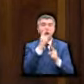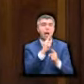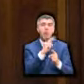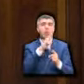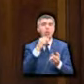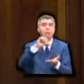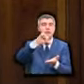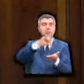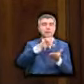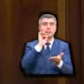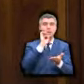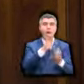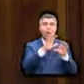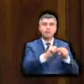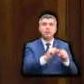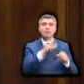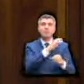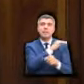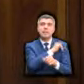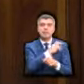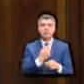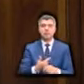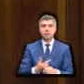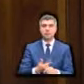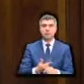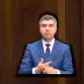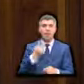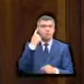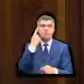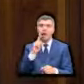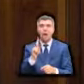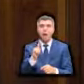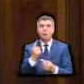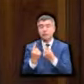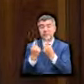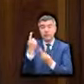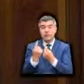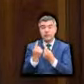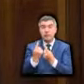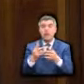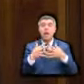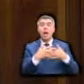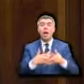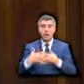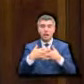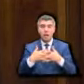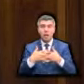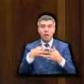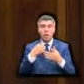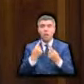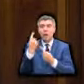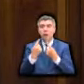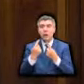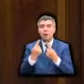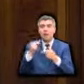عن الحقوق المشروعة للشعب الفلسطيني. اللي ما كيعرفش شنو عام شومسكي في أمريكا، تكلموا على أبراهام